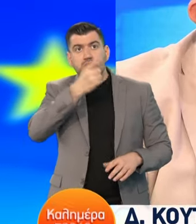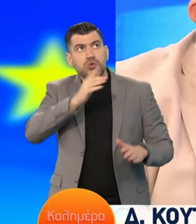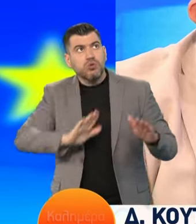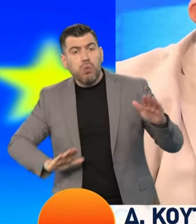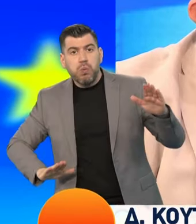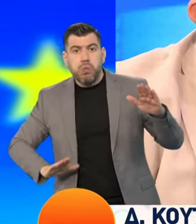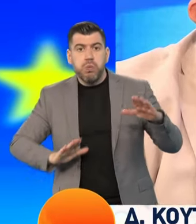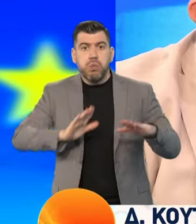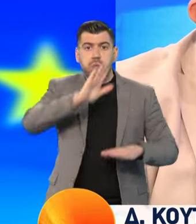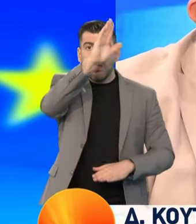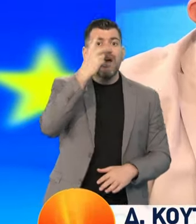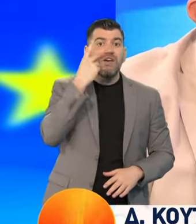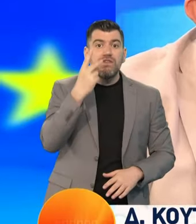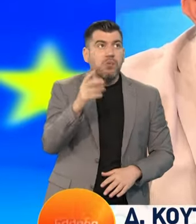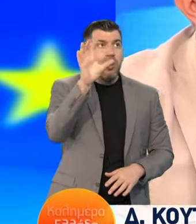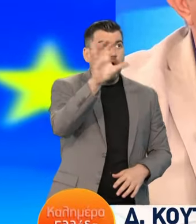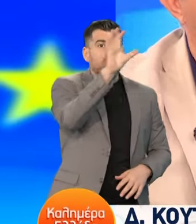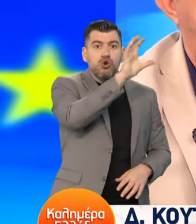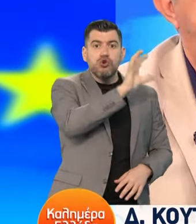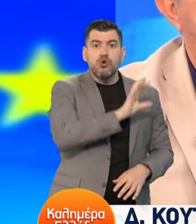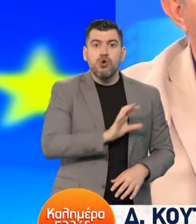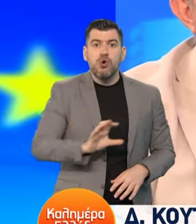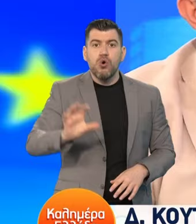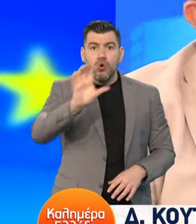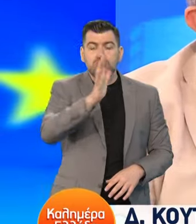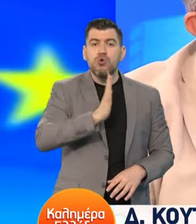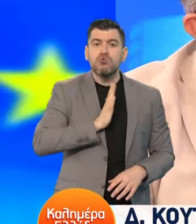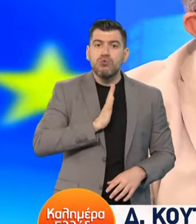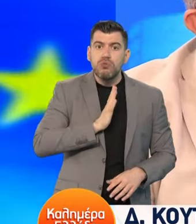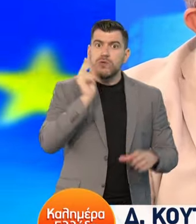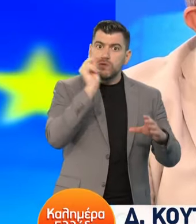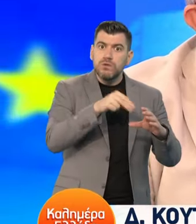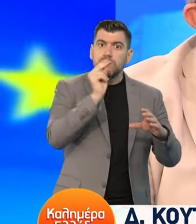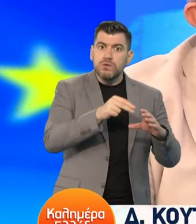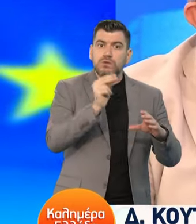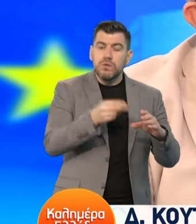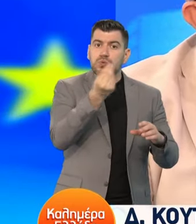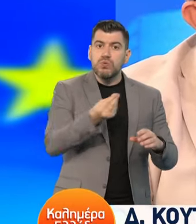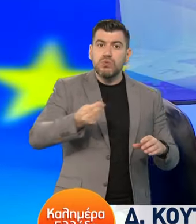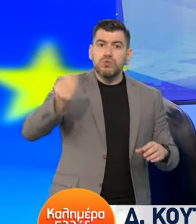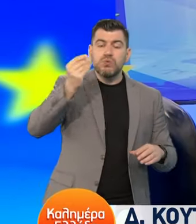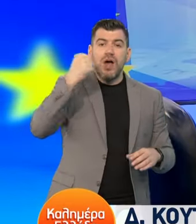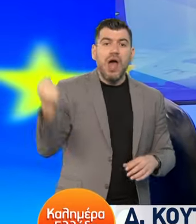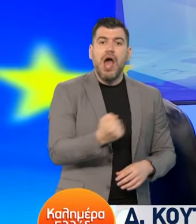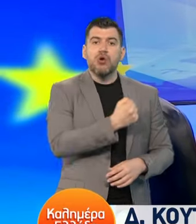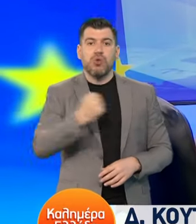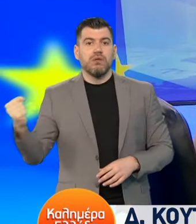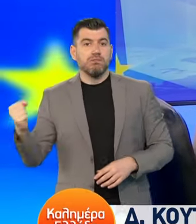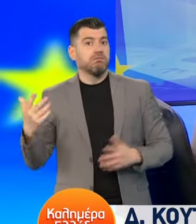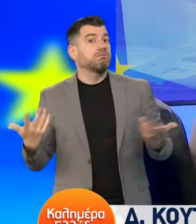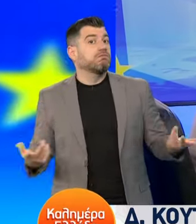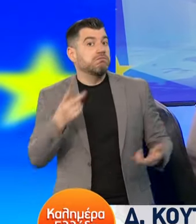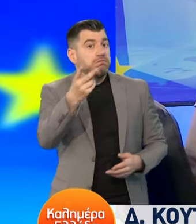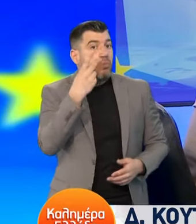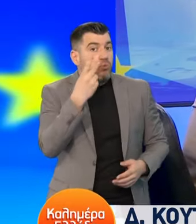χώρες, οι πολίτες αυτών των χωρών, οι ψηφοφόροι αυτών των χωρών, να κάνουν ακροδεξιές επιλογές. Αυτό που οφείλεται κατά την